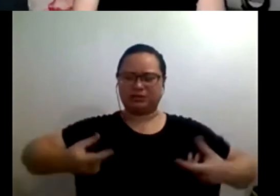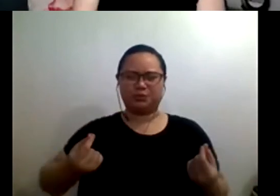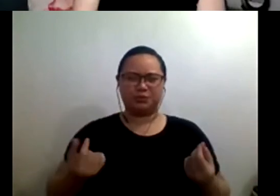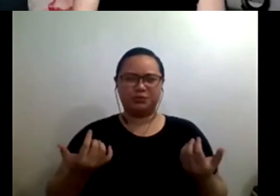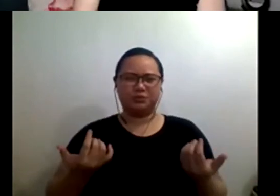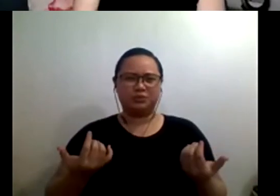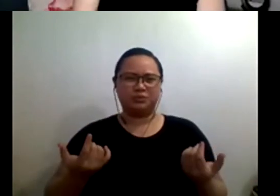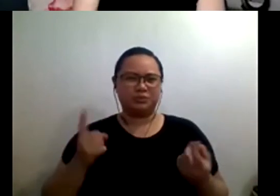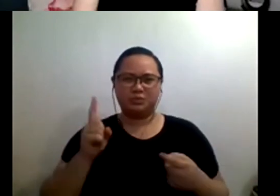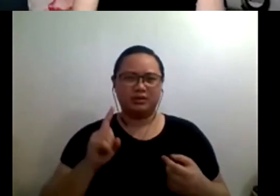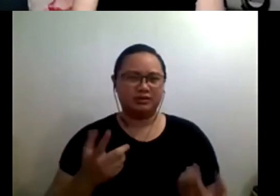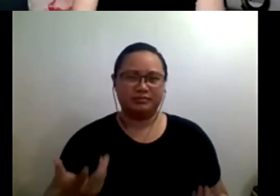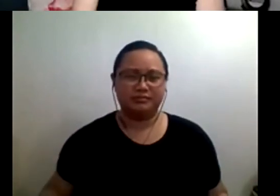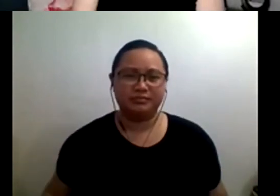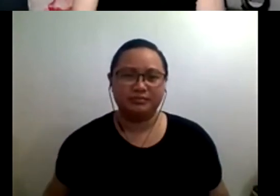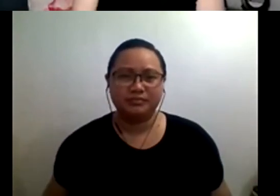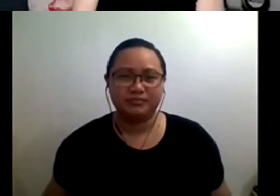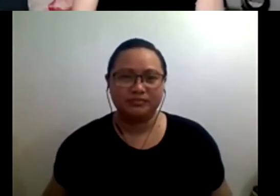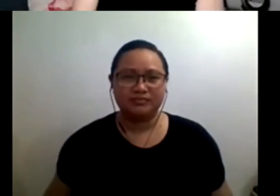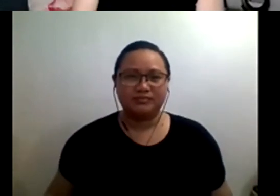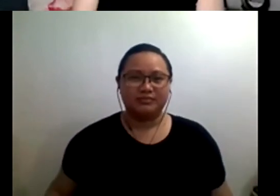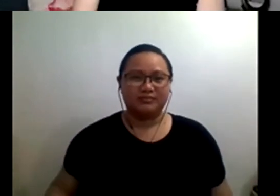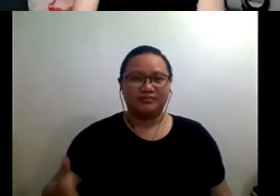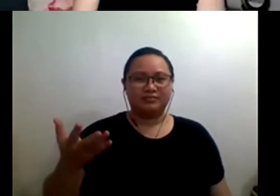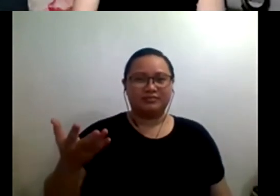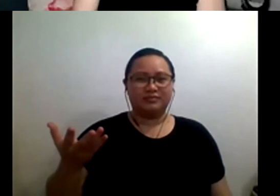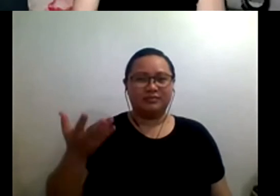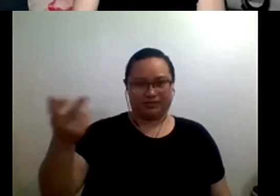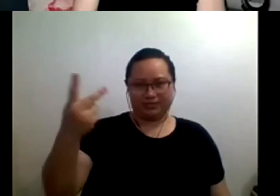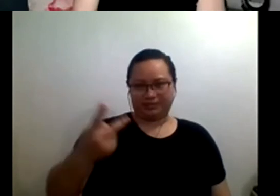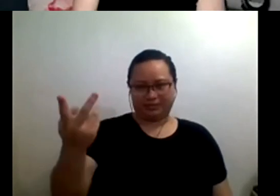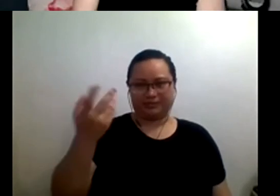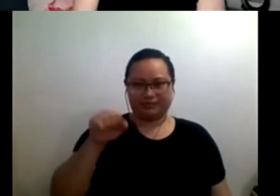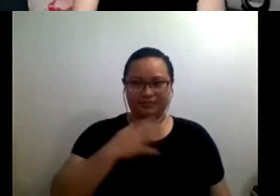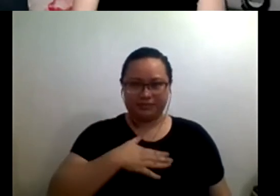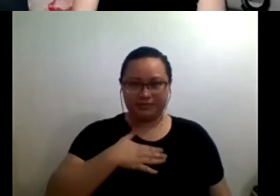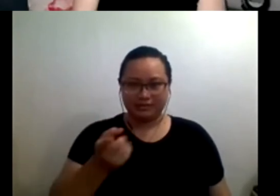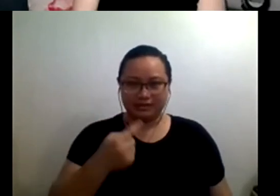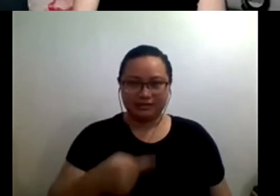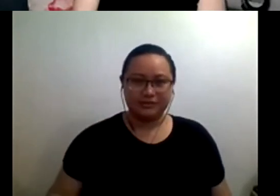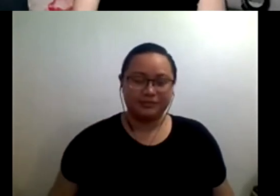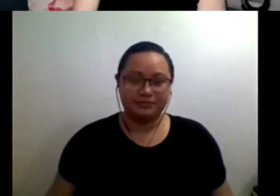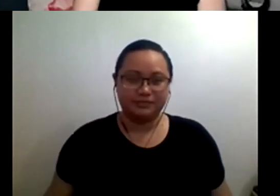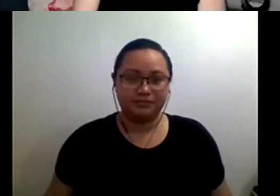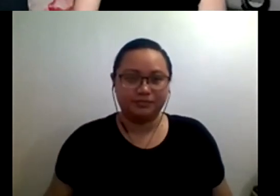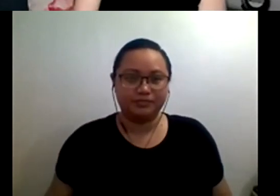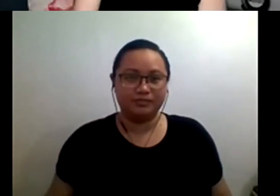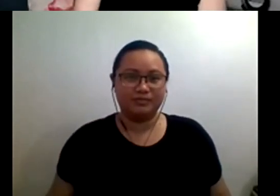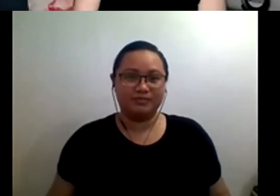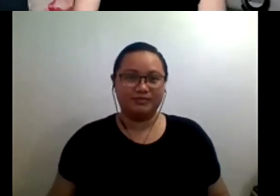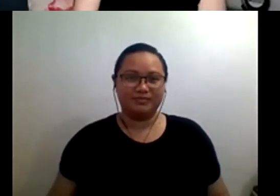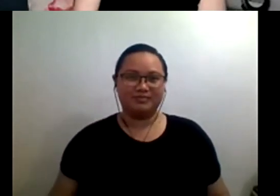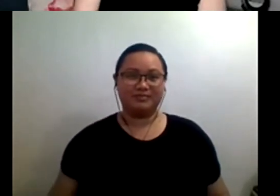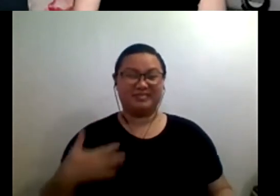pakikinig? So si for Teacher Therese and for Sir TQ to, na nag-guess niyo yung question,